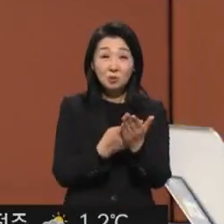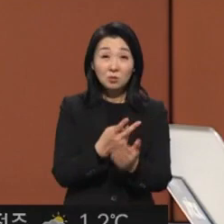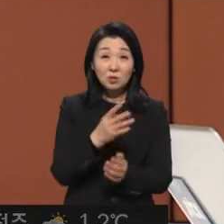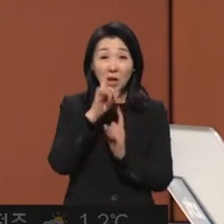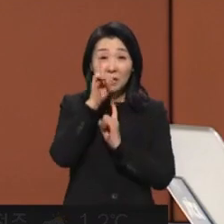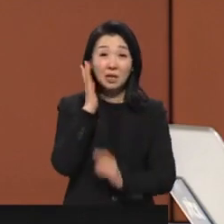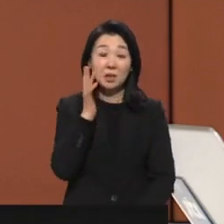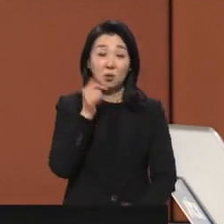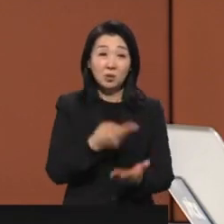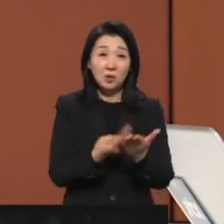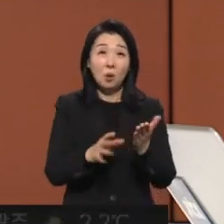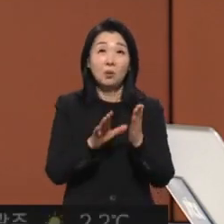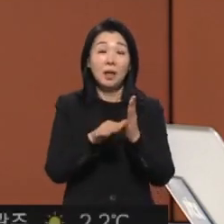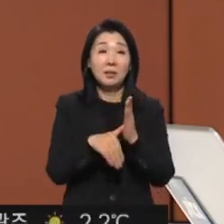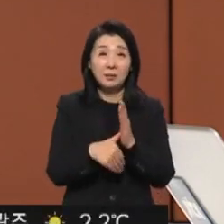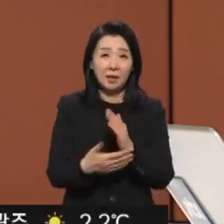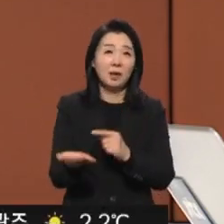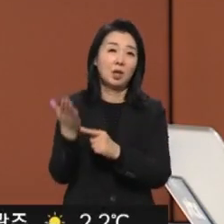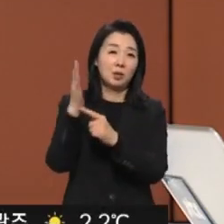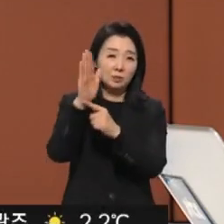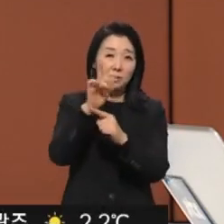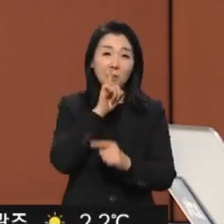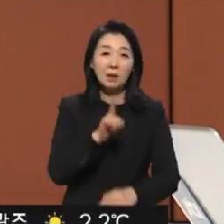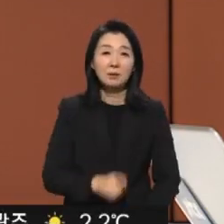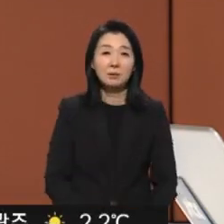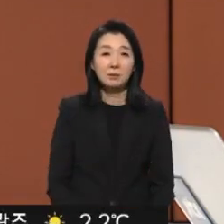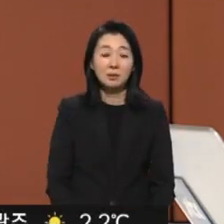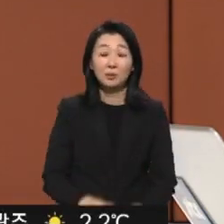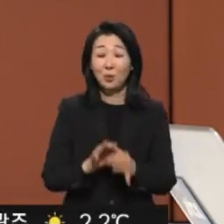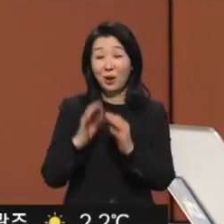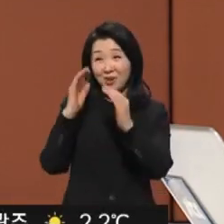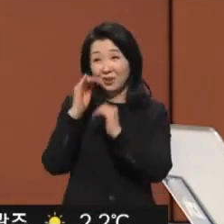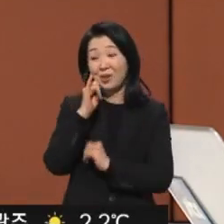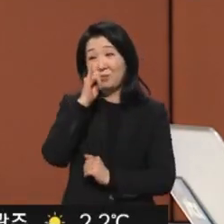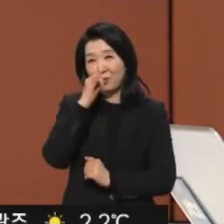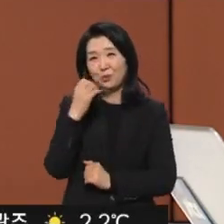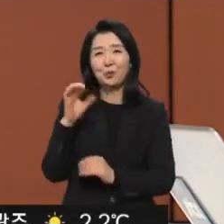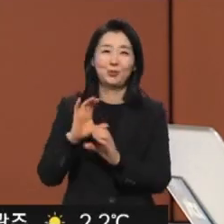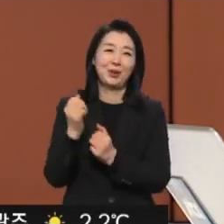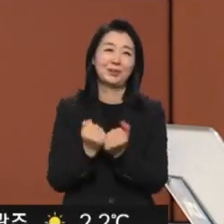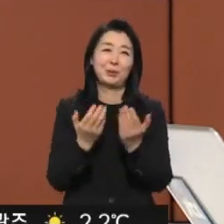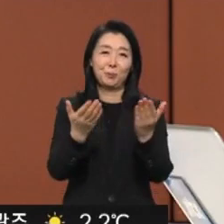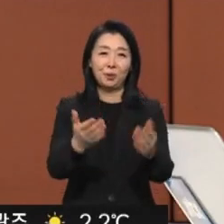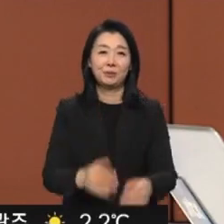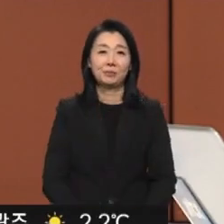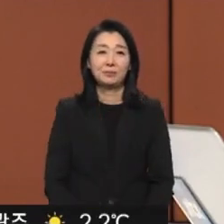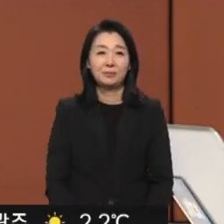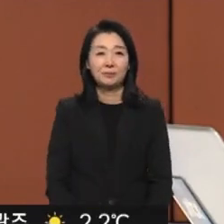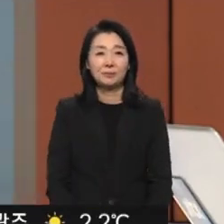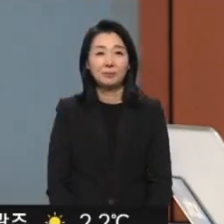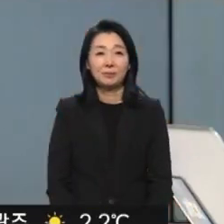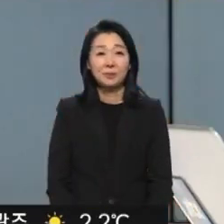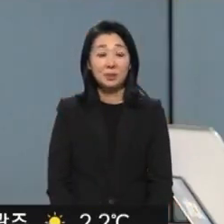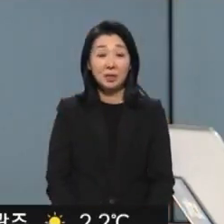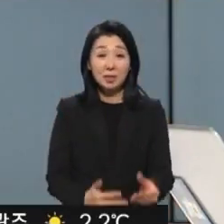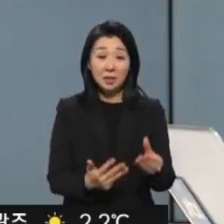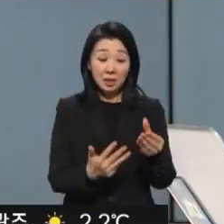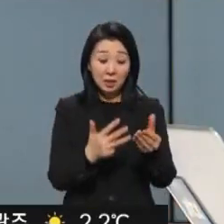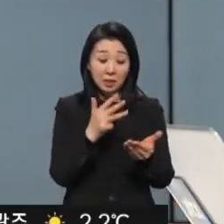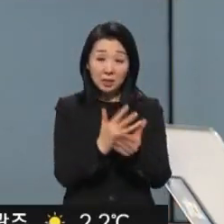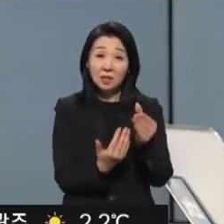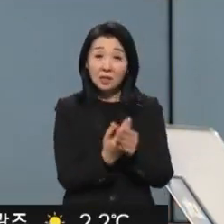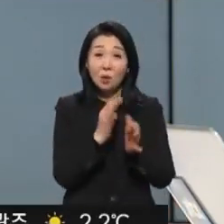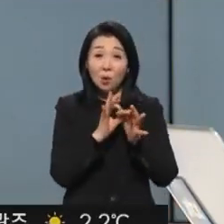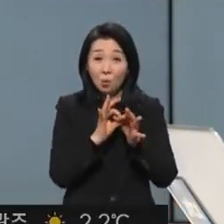퇴원하면서 대국민 메시지를 직접 낸다는 그런 얘기가 있는데요. 또 관련 속보가 나오면 저희가 추가로 좀 얘기를 해보도록 하고요. 이태원 참사 관련한 속보를